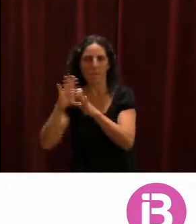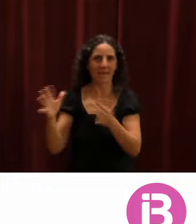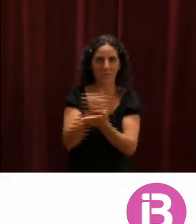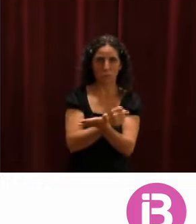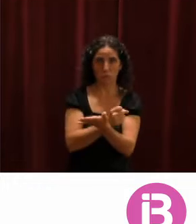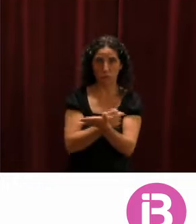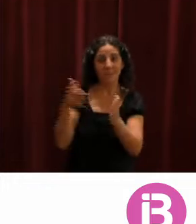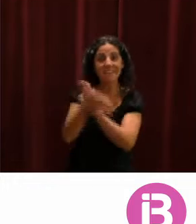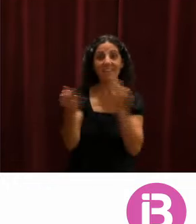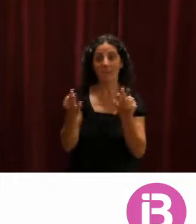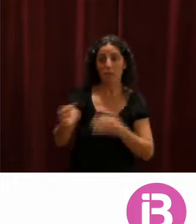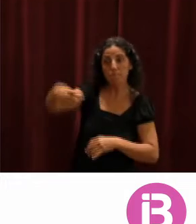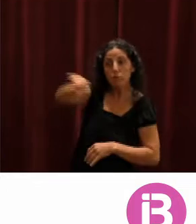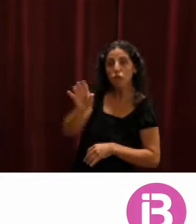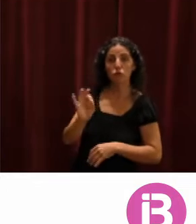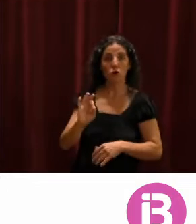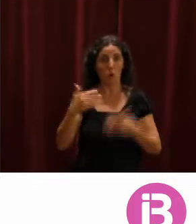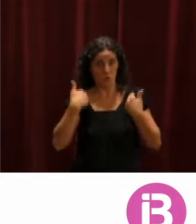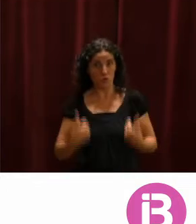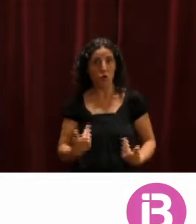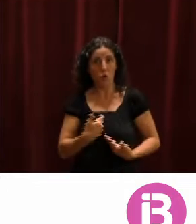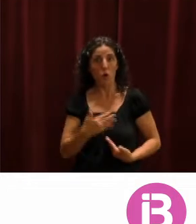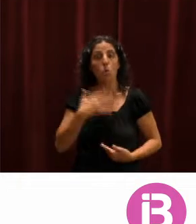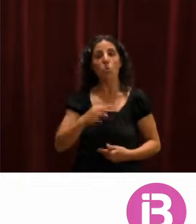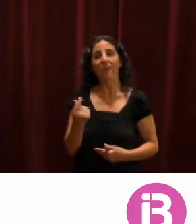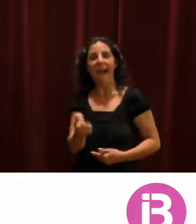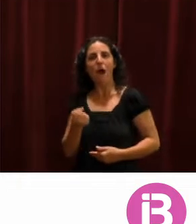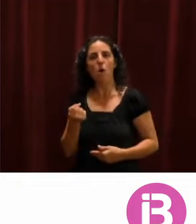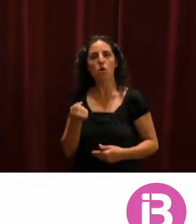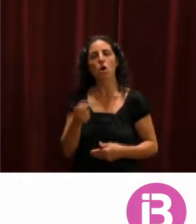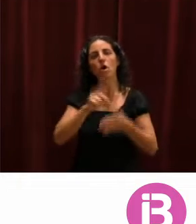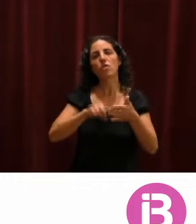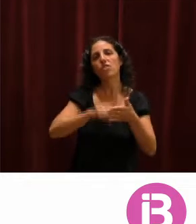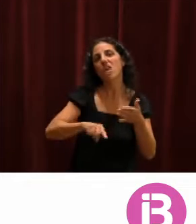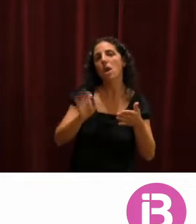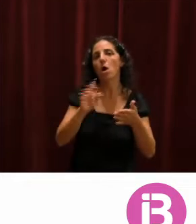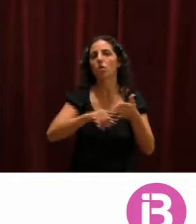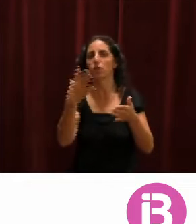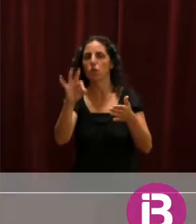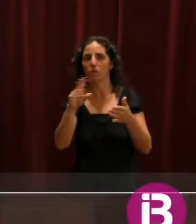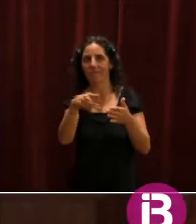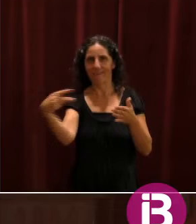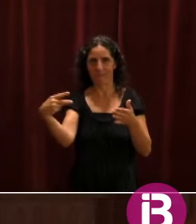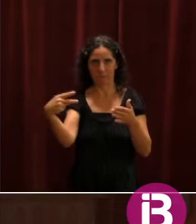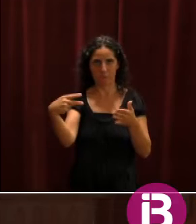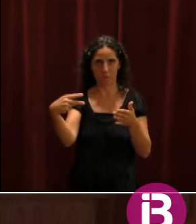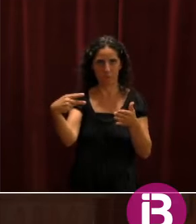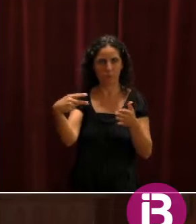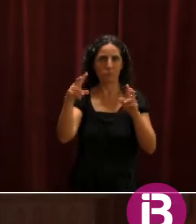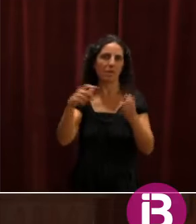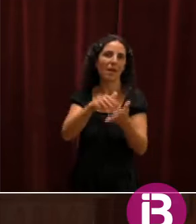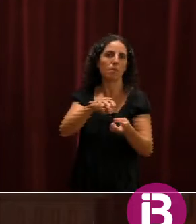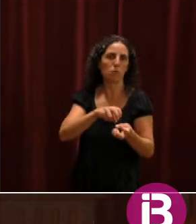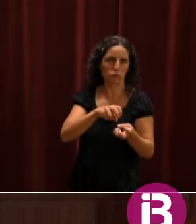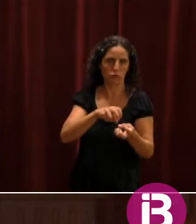vostès, senyories, o jo mateixa, ens estalviàssim entre 100 i 150 euros en imposts. Mentre la gent que ha de